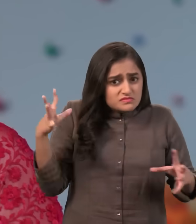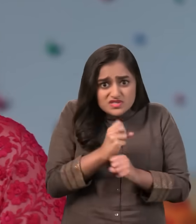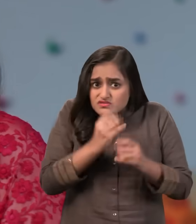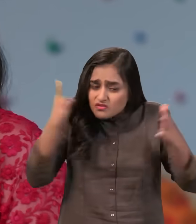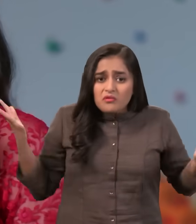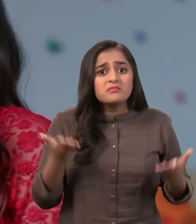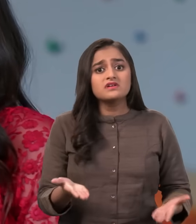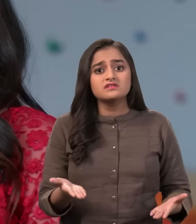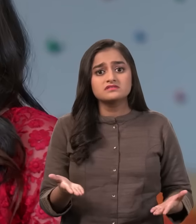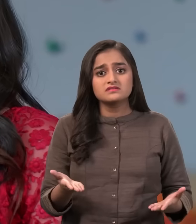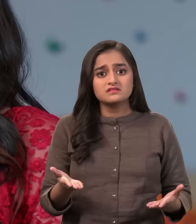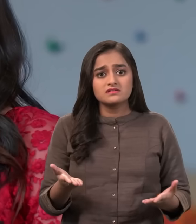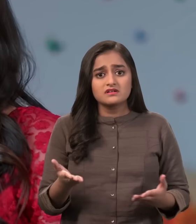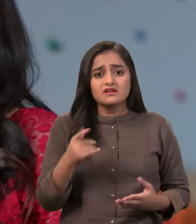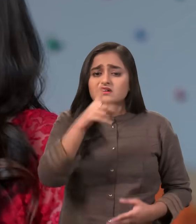मिस यू।